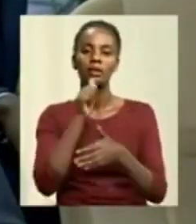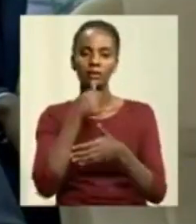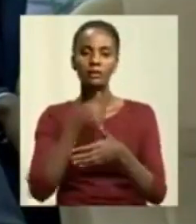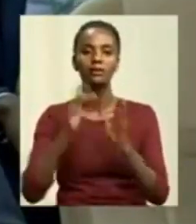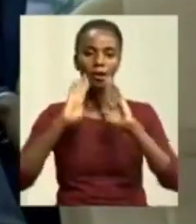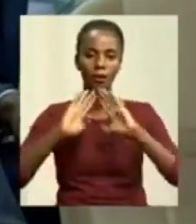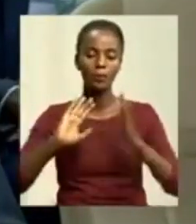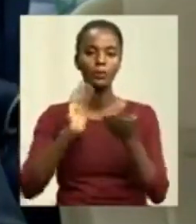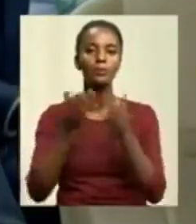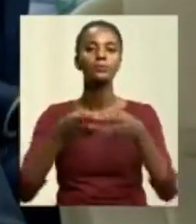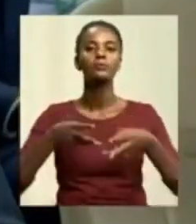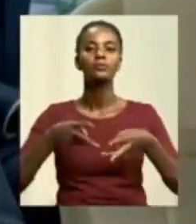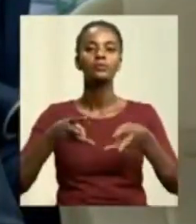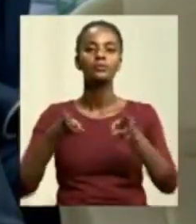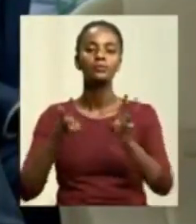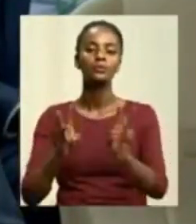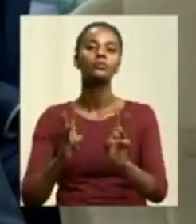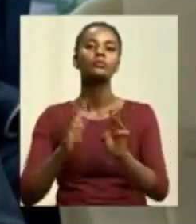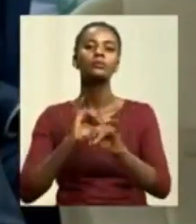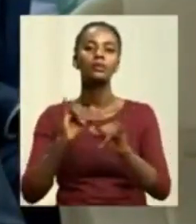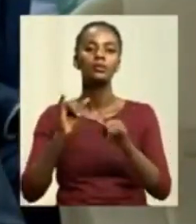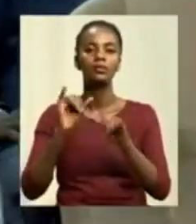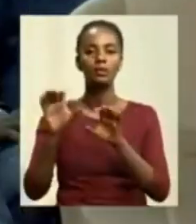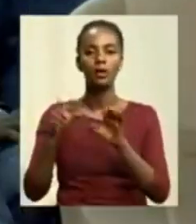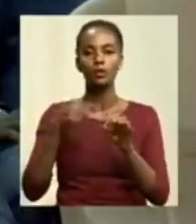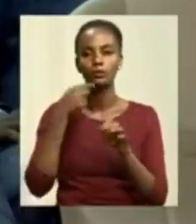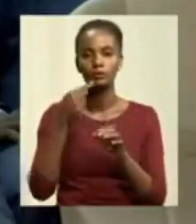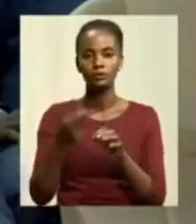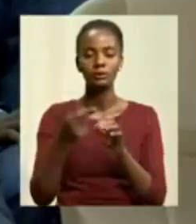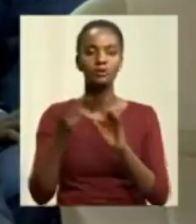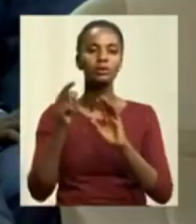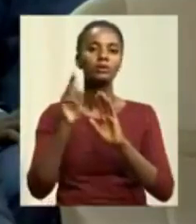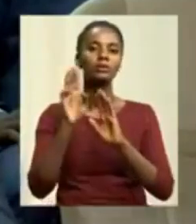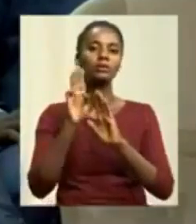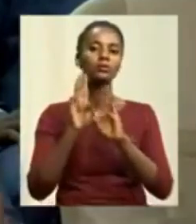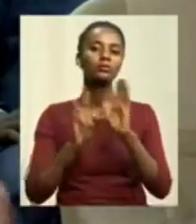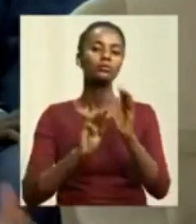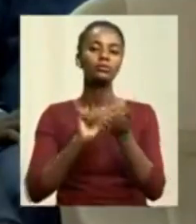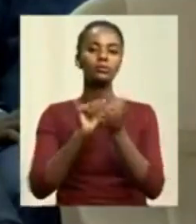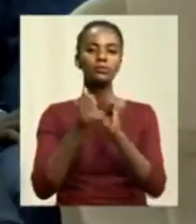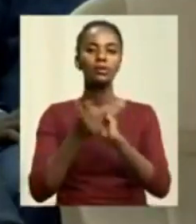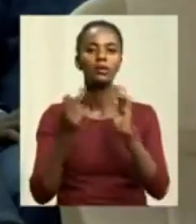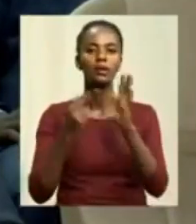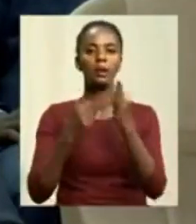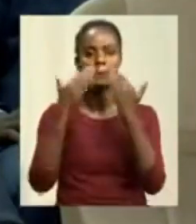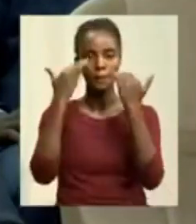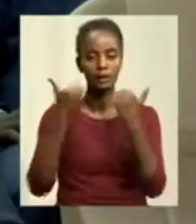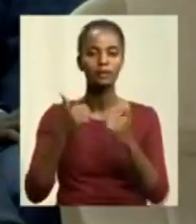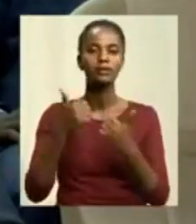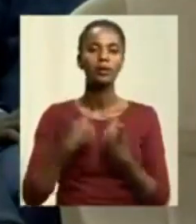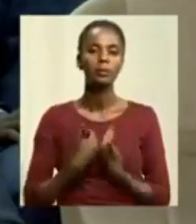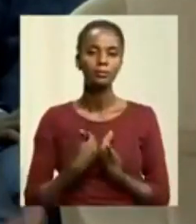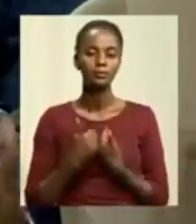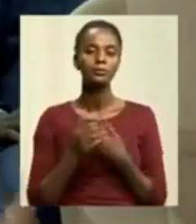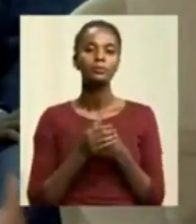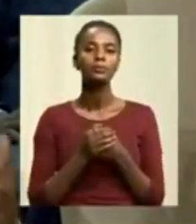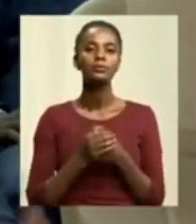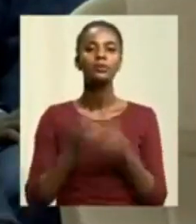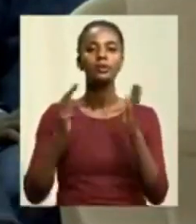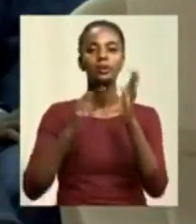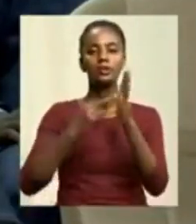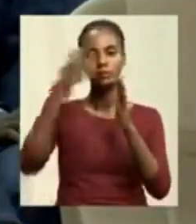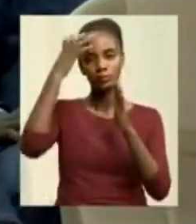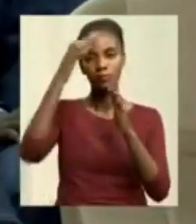ሰላማዊ በሆነ አግባብ ህብረተሰቡ ሊጠበቅ ይገባል ምን ያሉት፣ በስርዓት እስከምንለውጠው ጊዜ ድረስ በህግ መገዛት አለብን። በህገ መንግስት